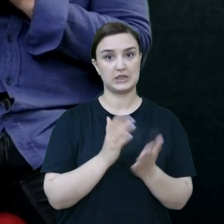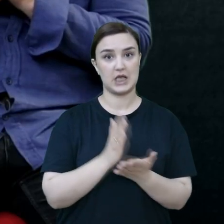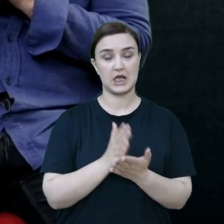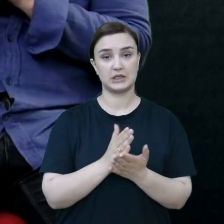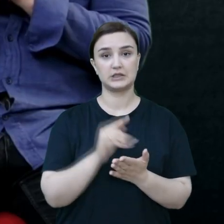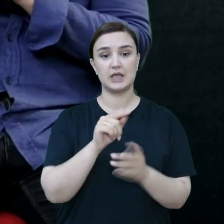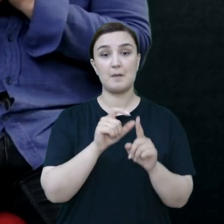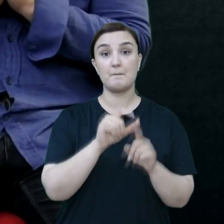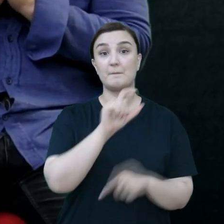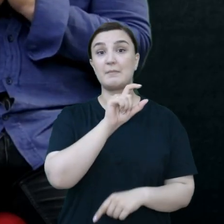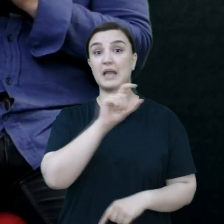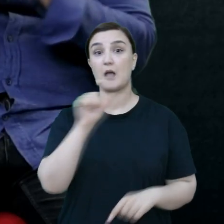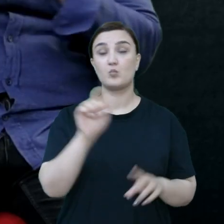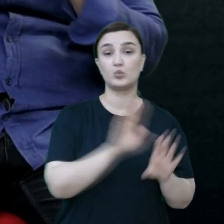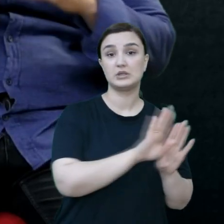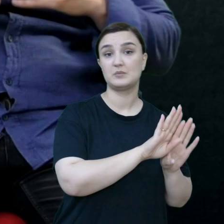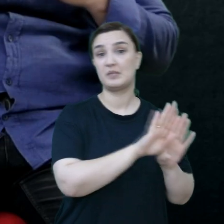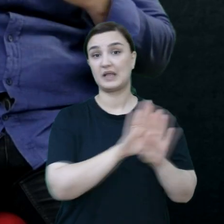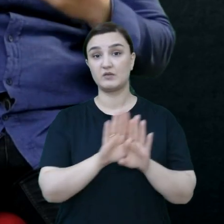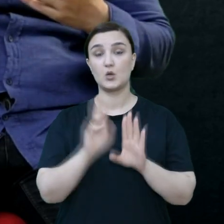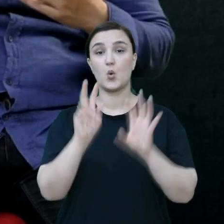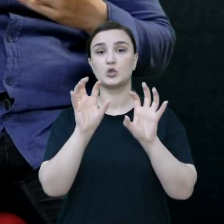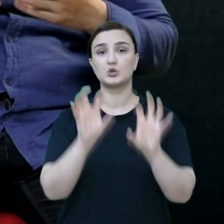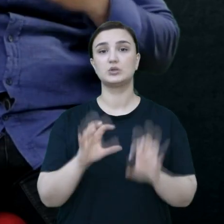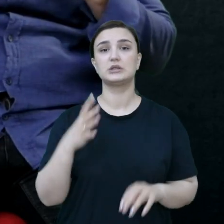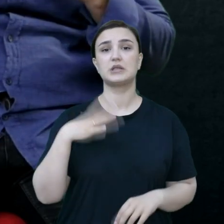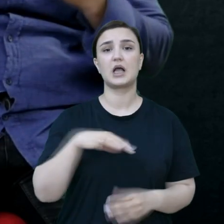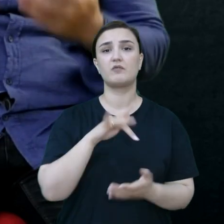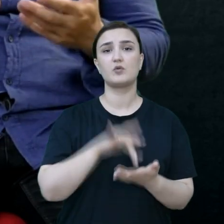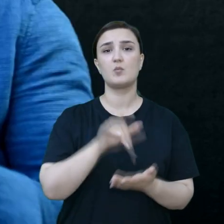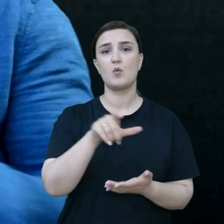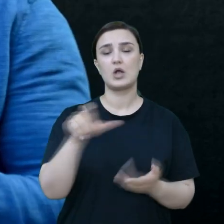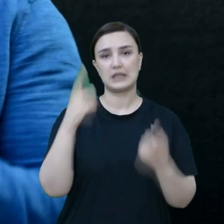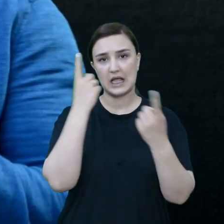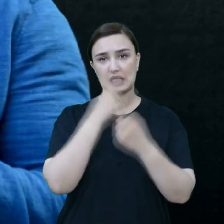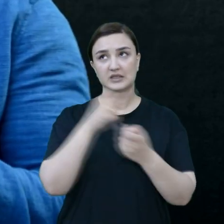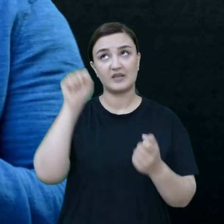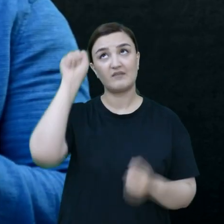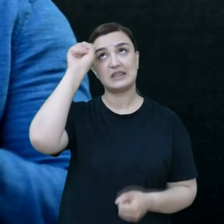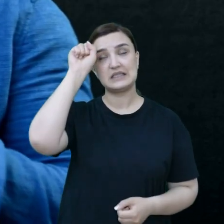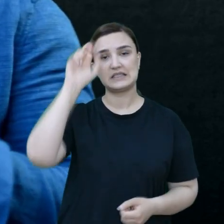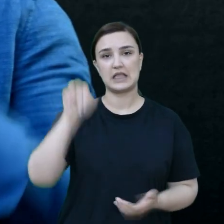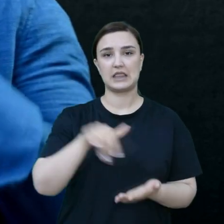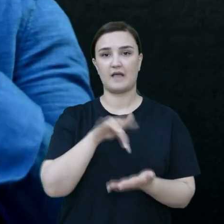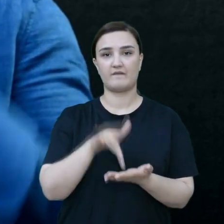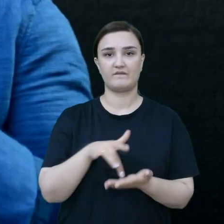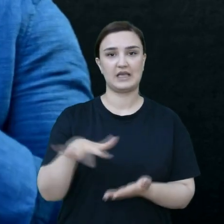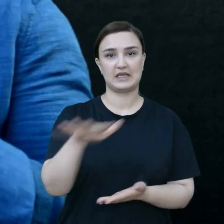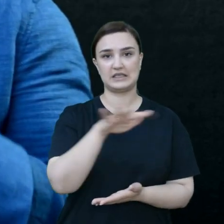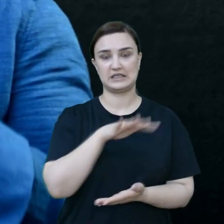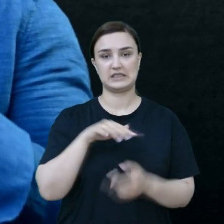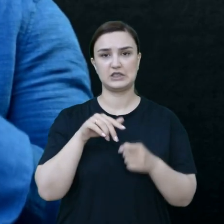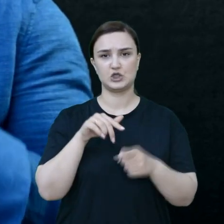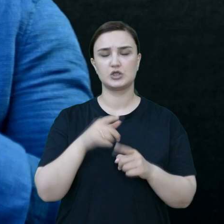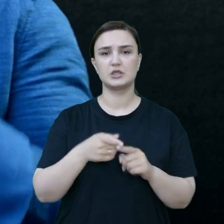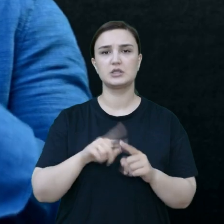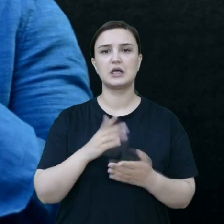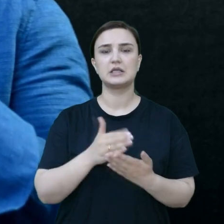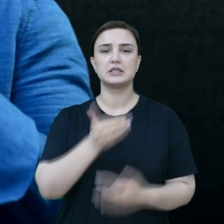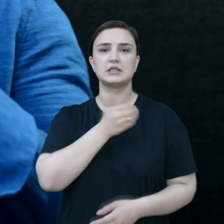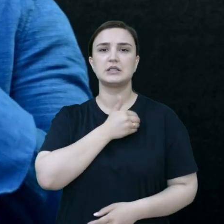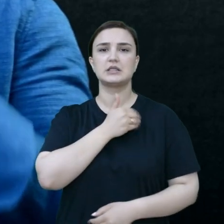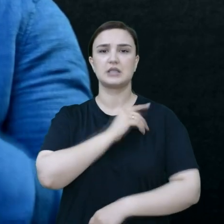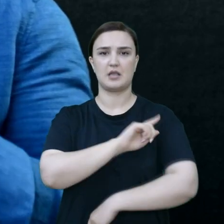Konstitusiyanın preambulasına əsasən Gürcistan vətəndaşları Allah və ölkə qarşısında konstitusiyanı elan etməklə